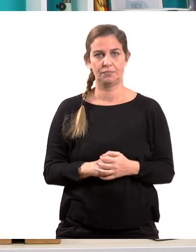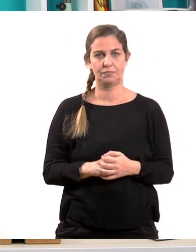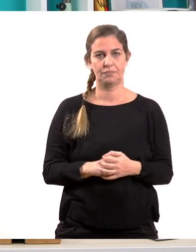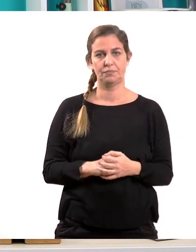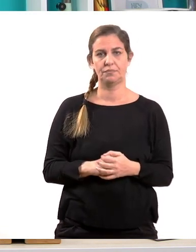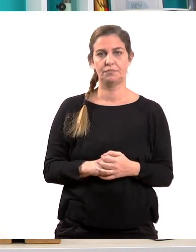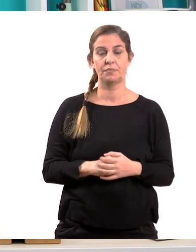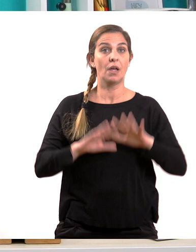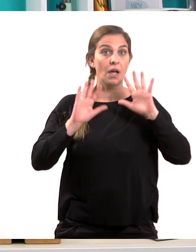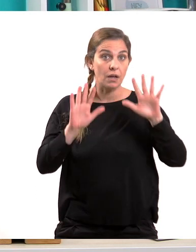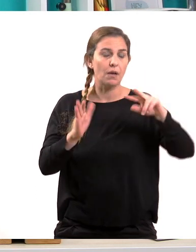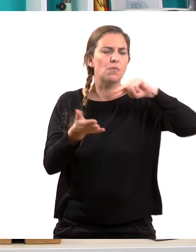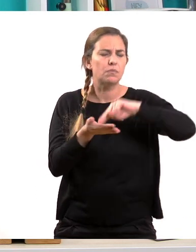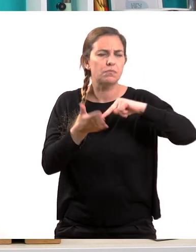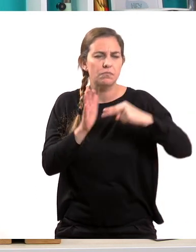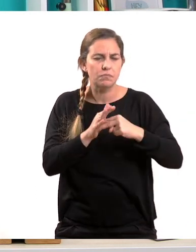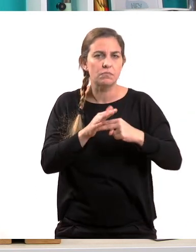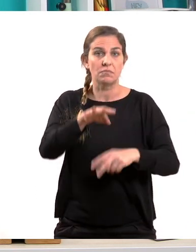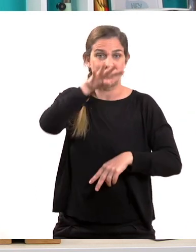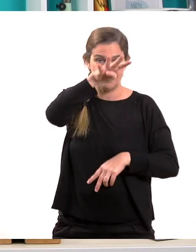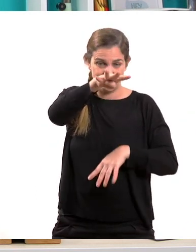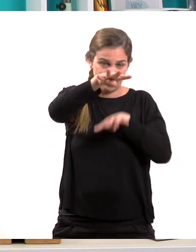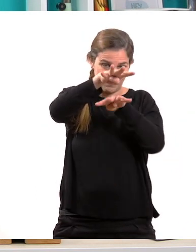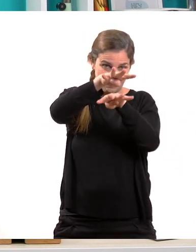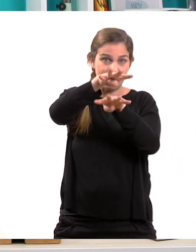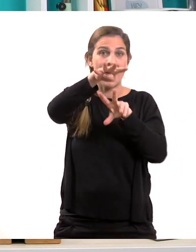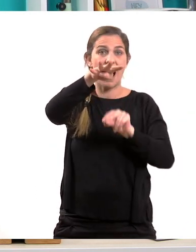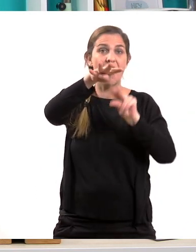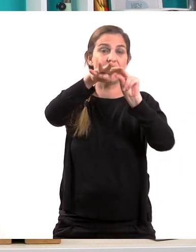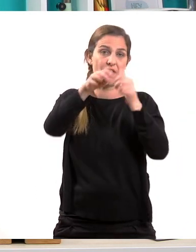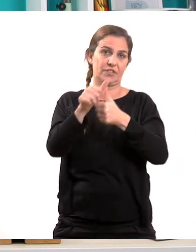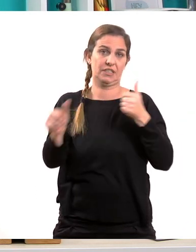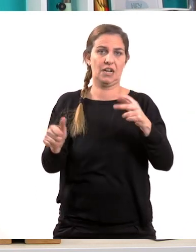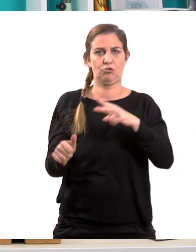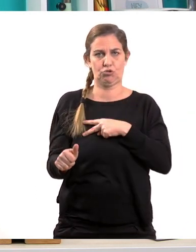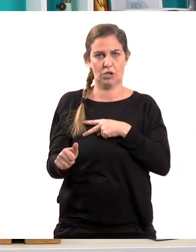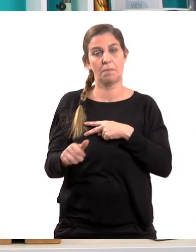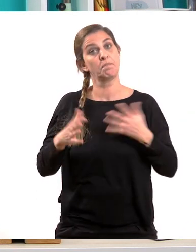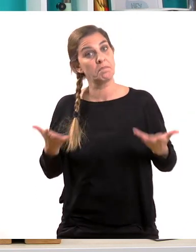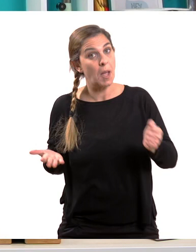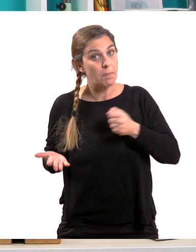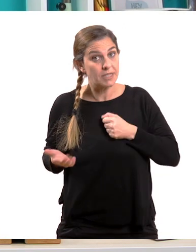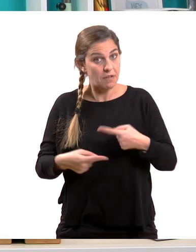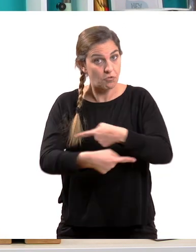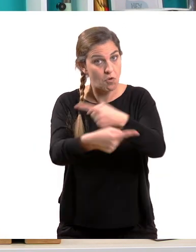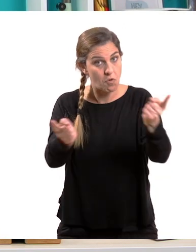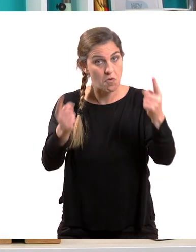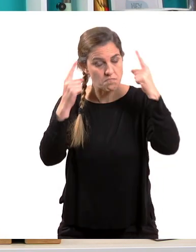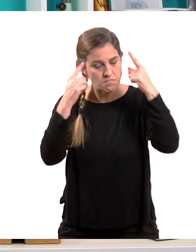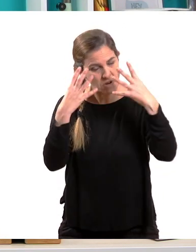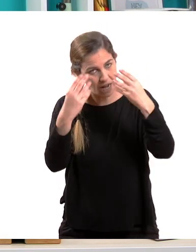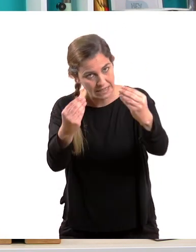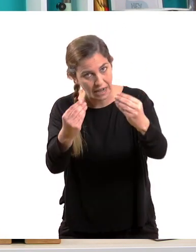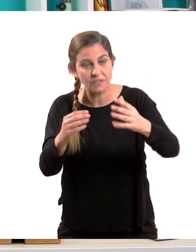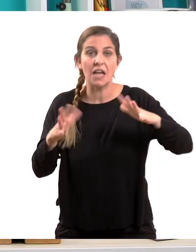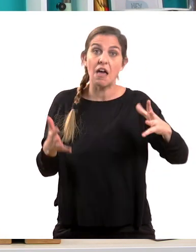Και όλοι οι αριθμοί στην αξία τους, στη σειρά τους. Πιστεύω, παιδιά, να καταλάβατε λίγο ή να